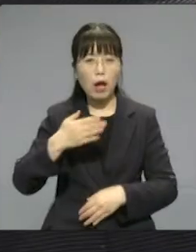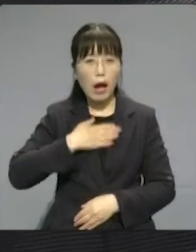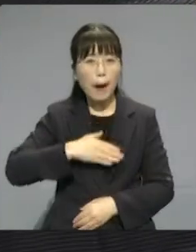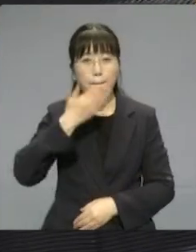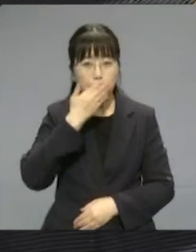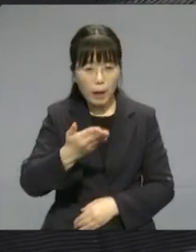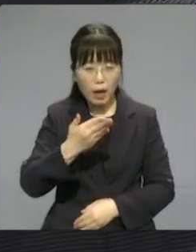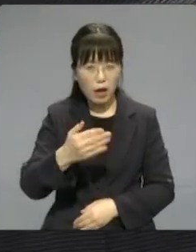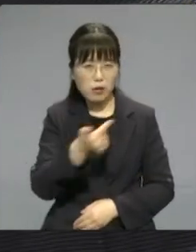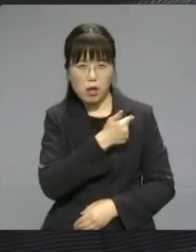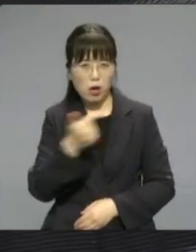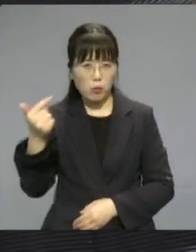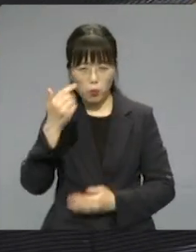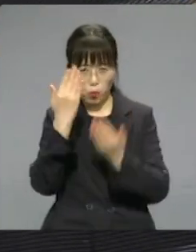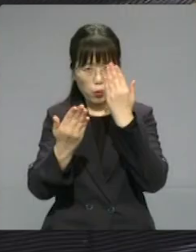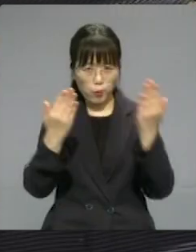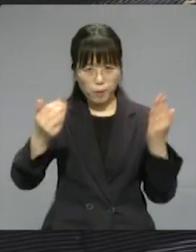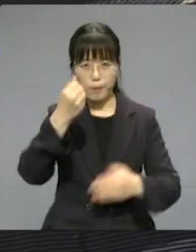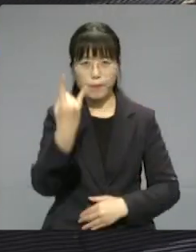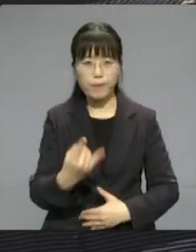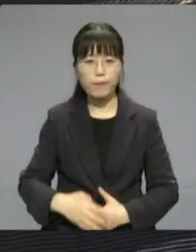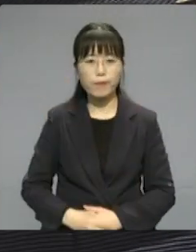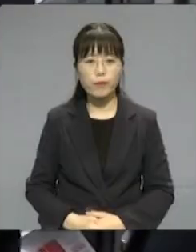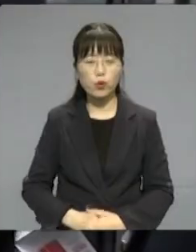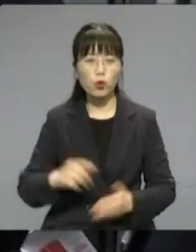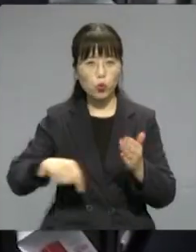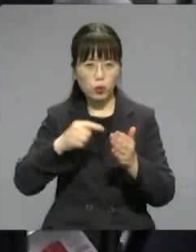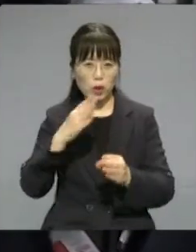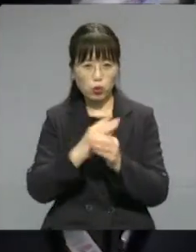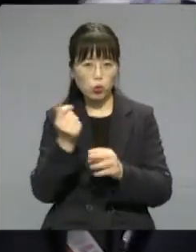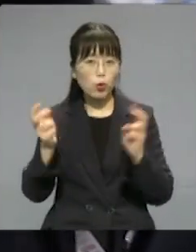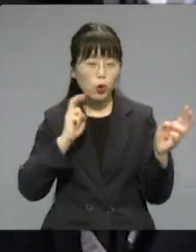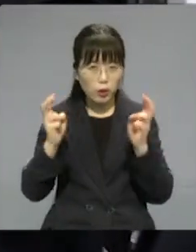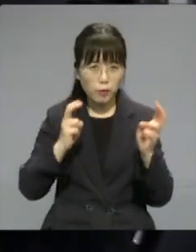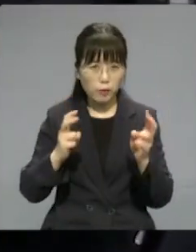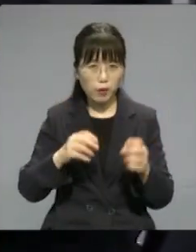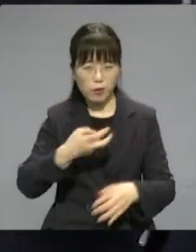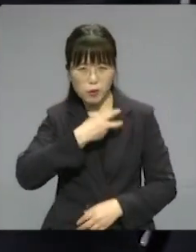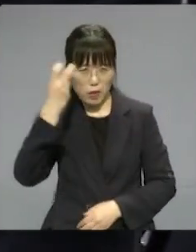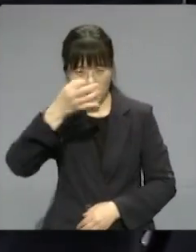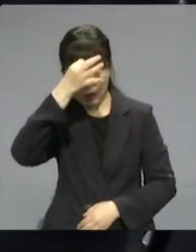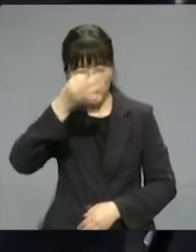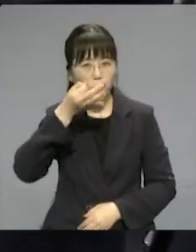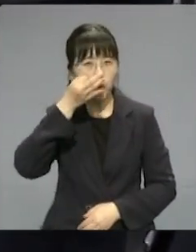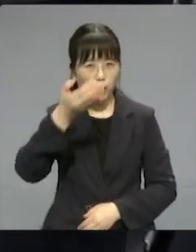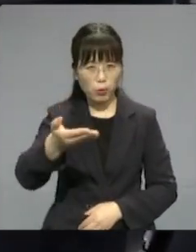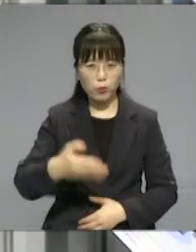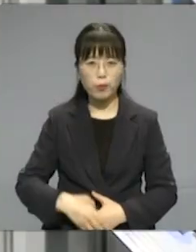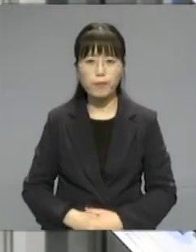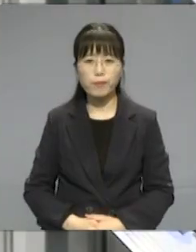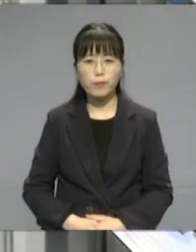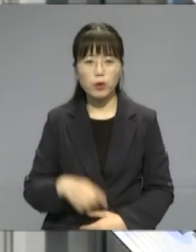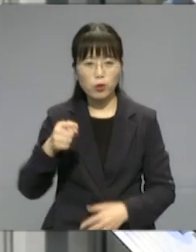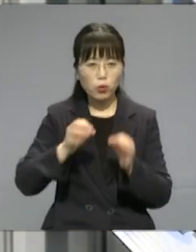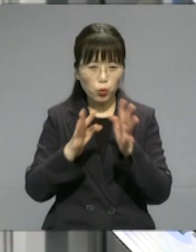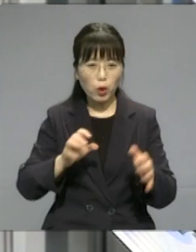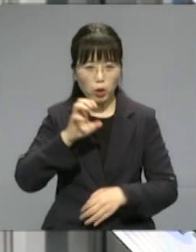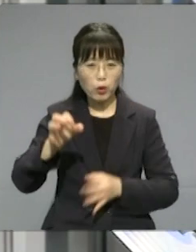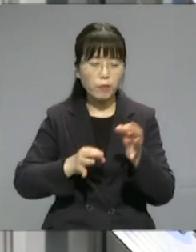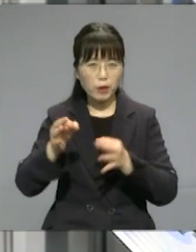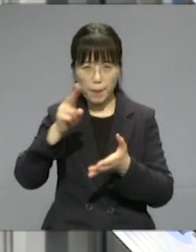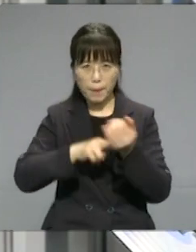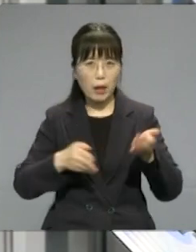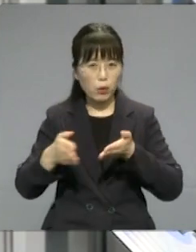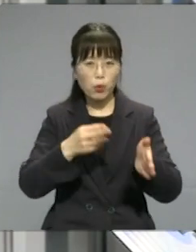있는 대규모 전시회입니다. 국내 중소기업들도 최신 기술을 선보였습니다. 그동안 유럽 시장에